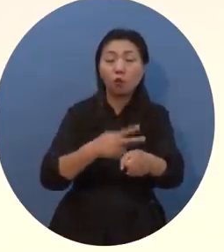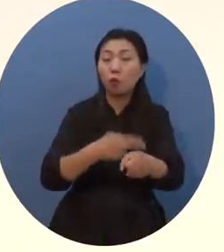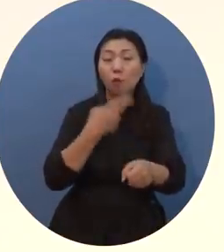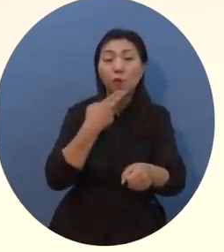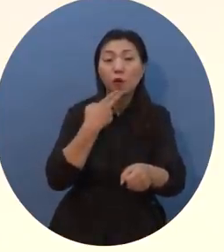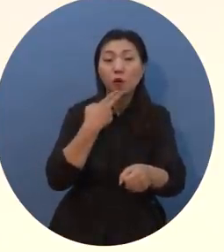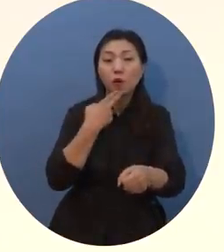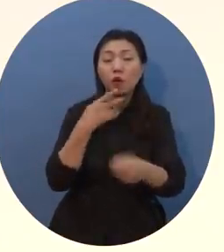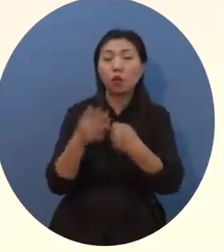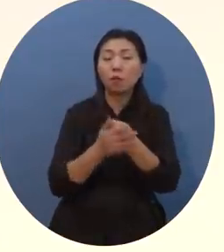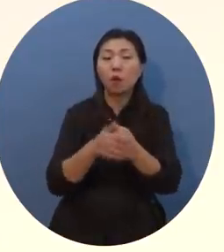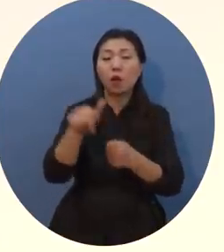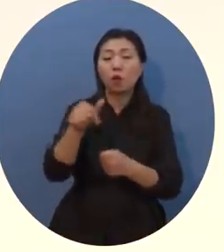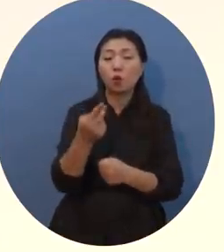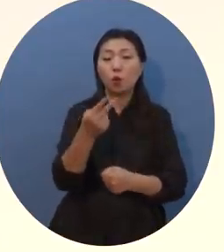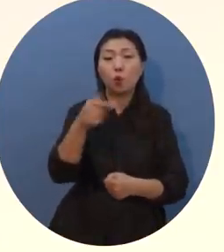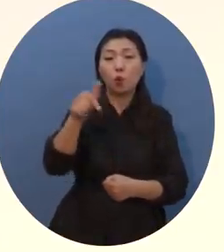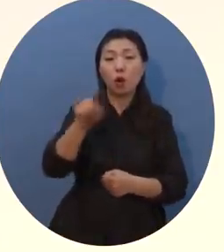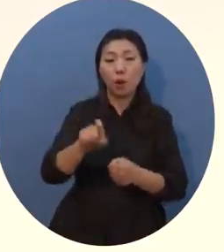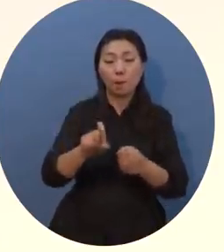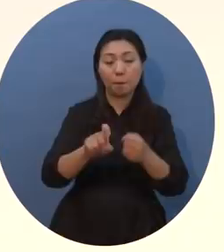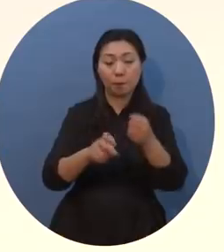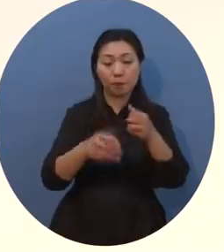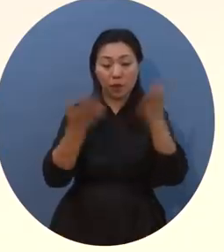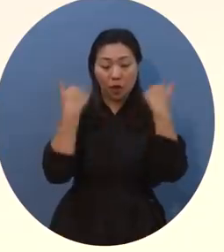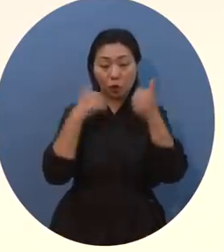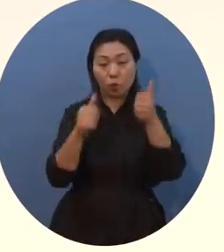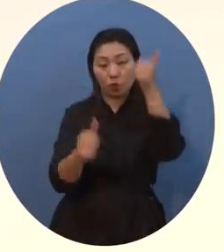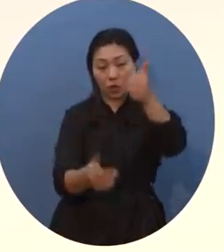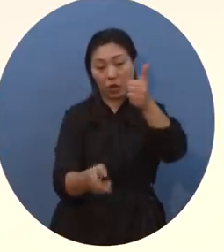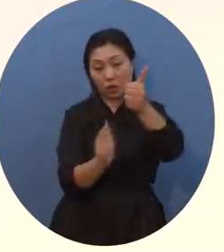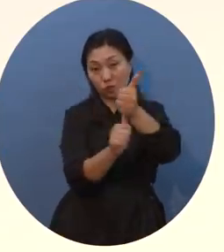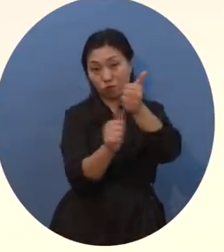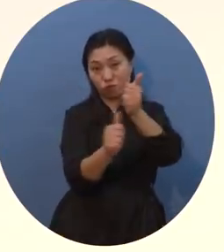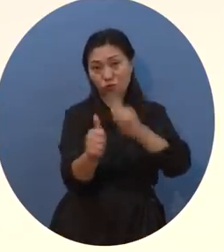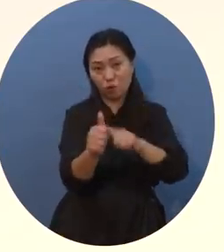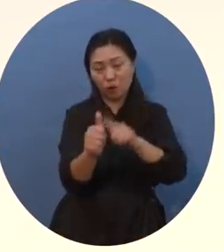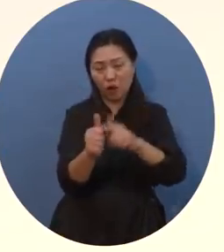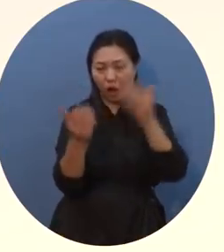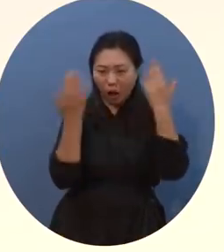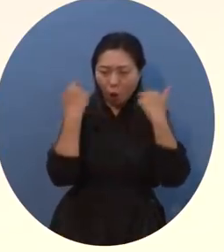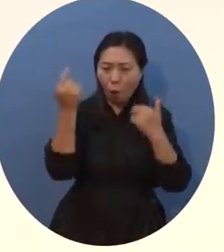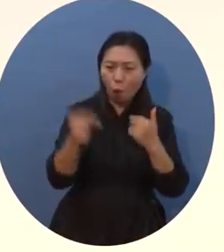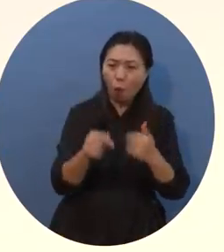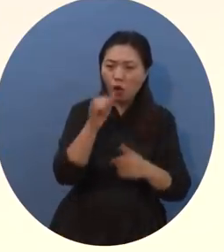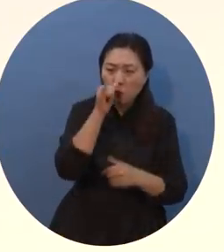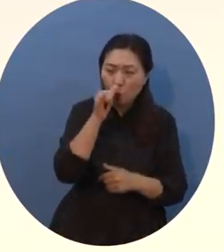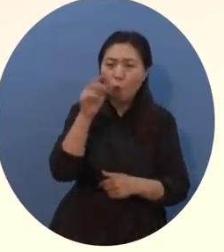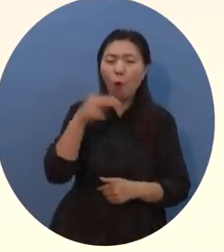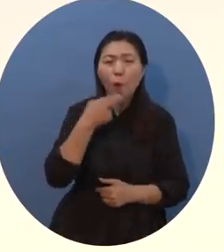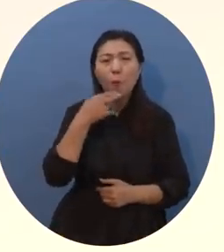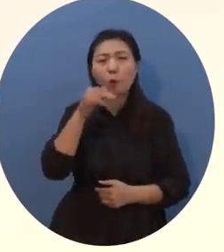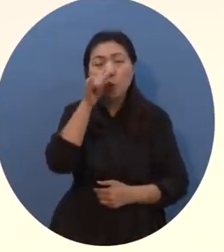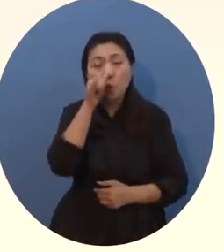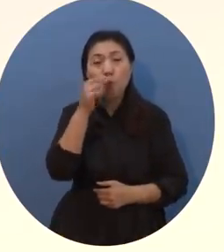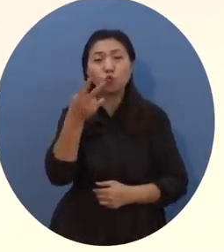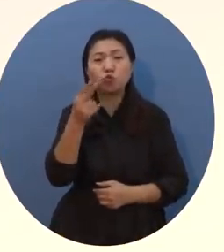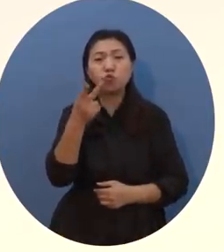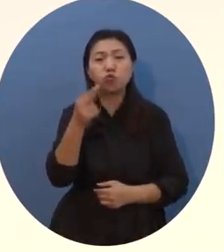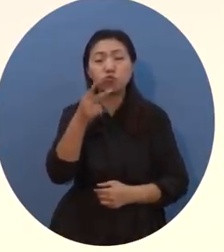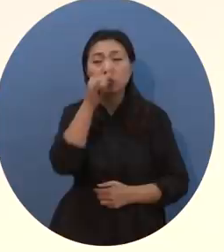수업을 절반 들어오고 절반을 안 들어와요. 그러니까 제가 맨날 그 학습지 가지고